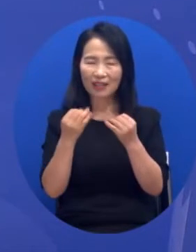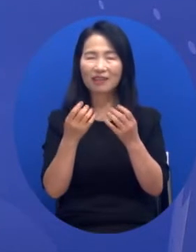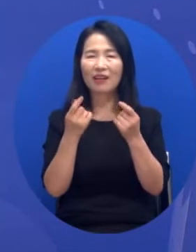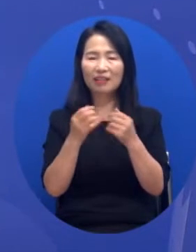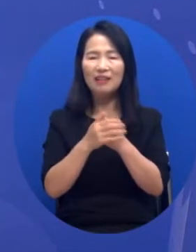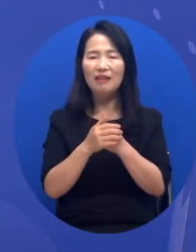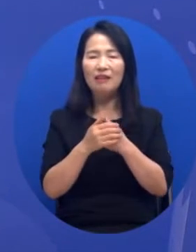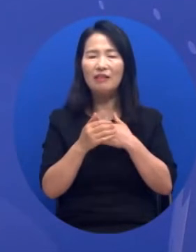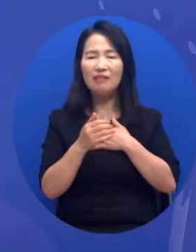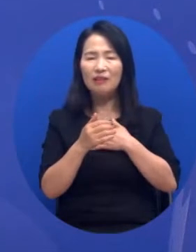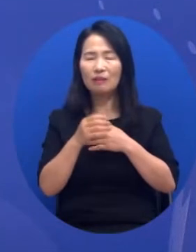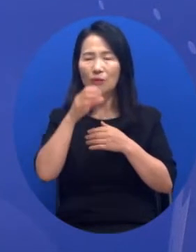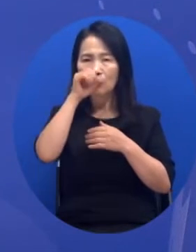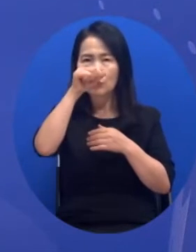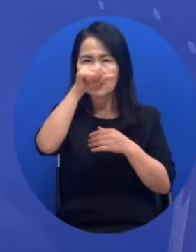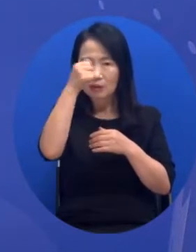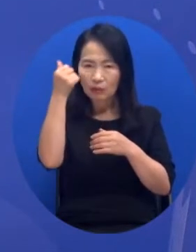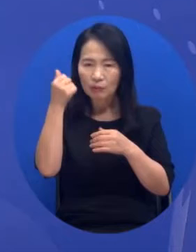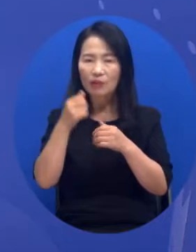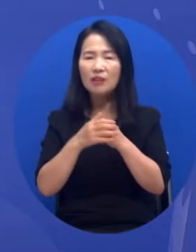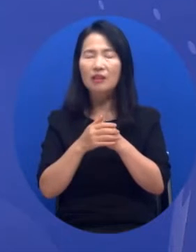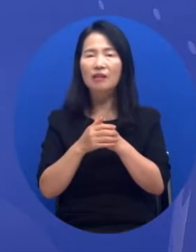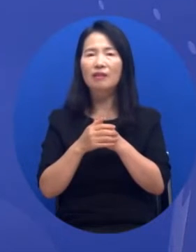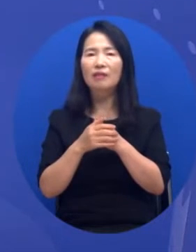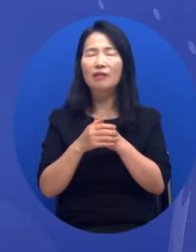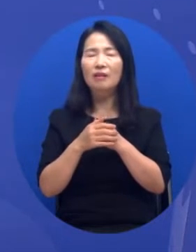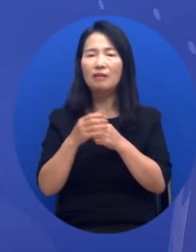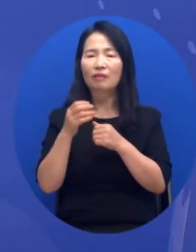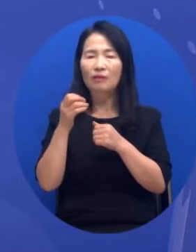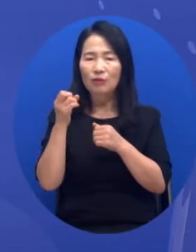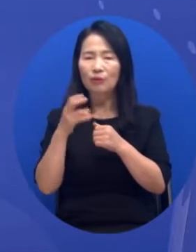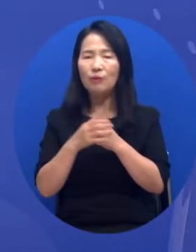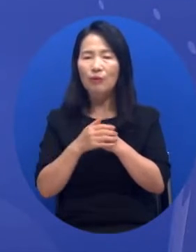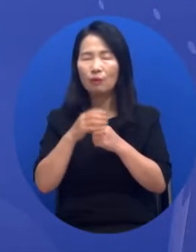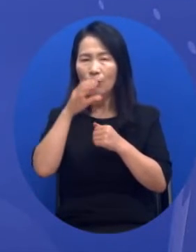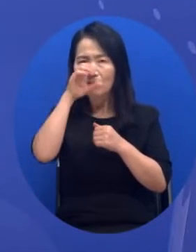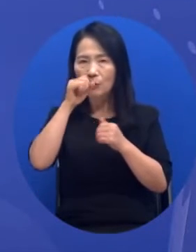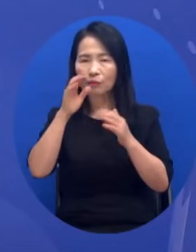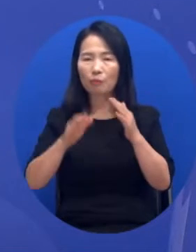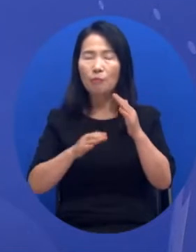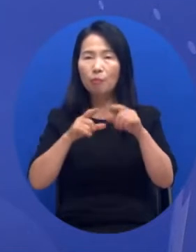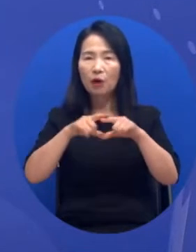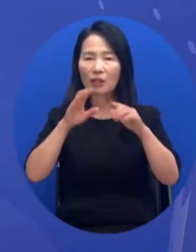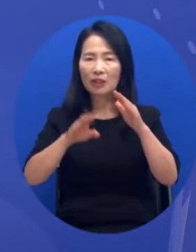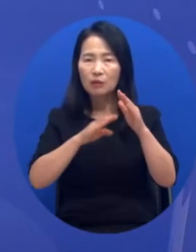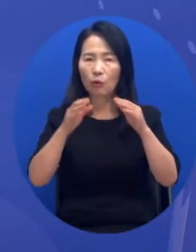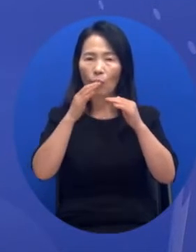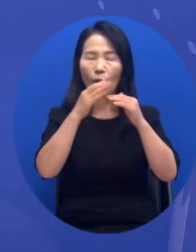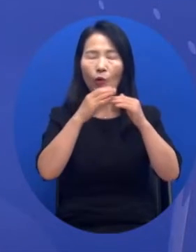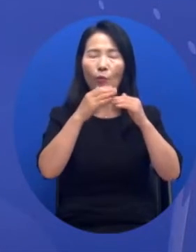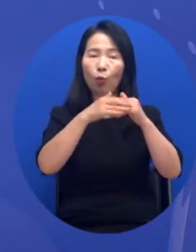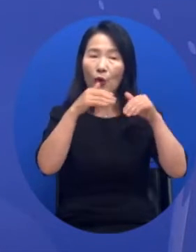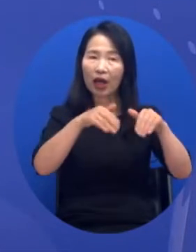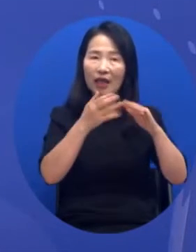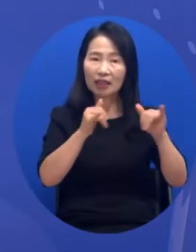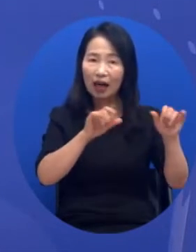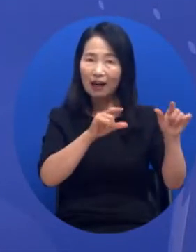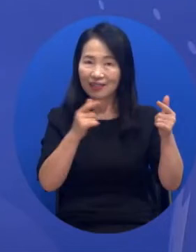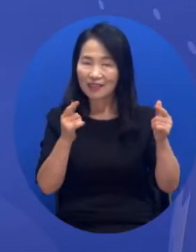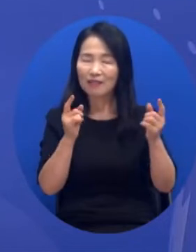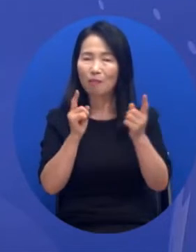저는 좋은 장로님들, 목양하는 장로님들을 만났고 좋은 평신도 목회자들을 만나서 함께 동역할 수 있다는